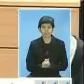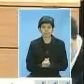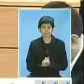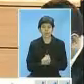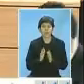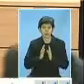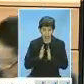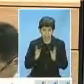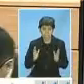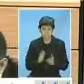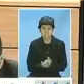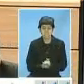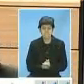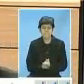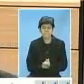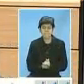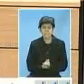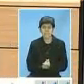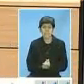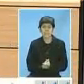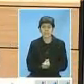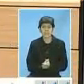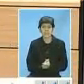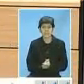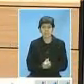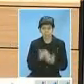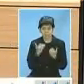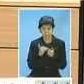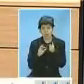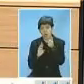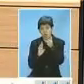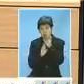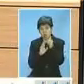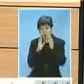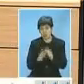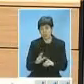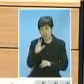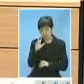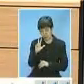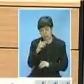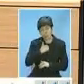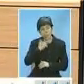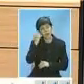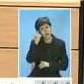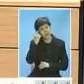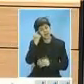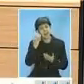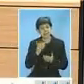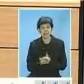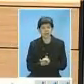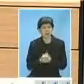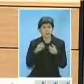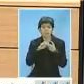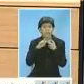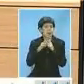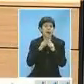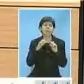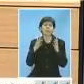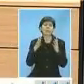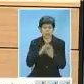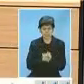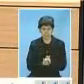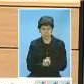านครับขอบพระคุณครับท่านประธานครับการที่มีรองสามท่านเนี่ยครับผมว่ามันไม่ใช่เรื่องปัญหาเรื่องการงานอย่าง